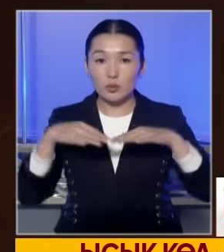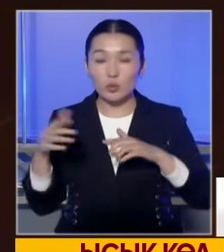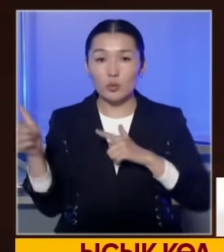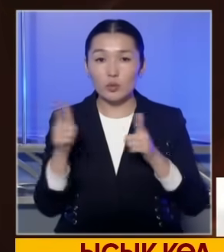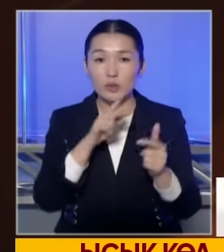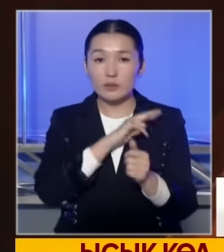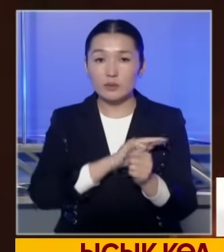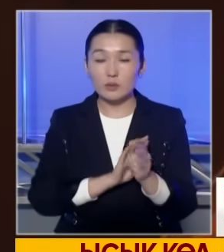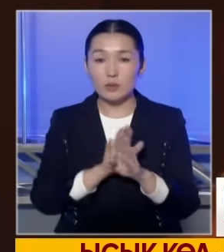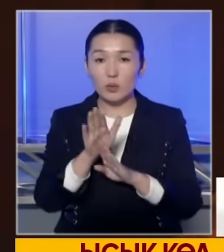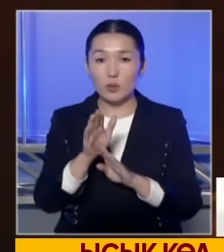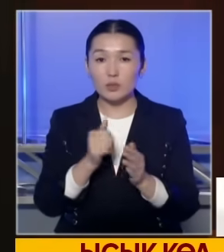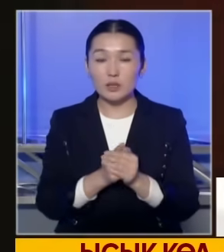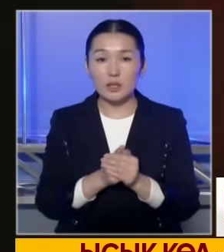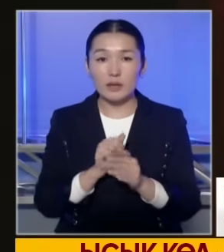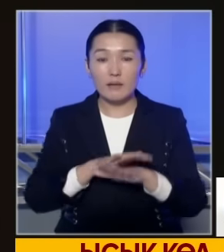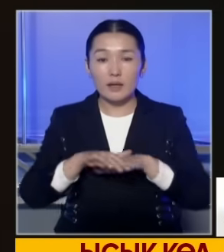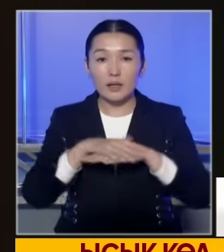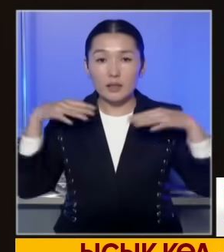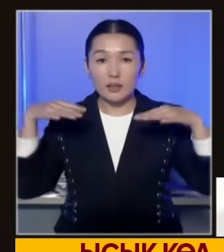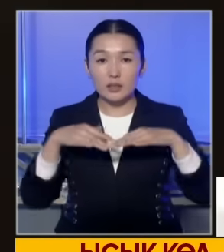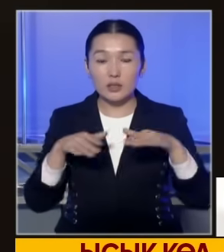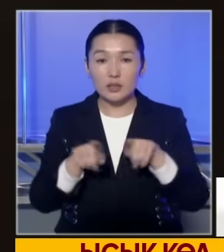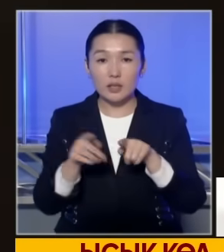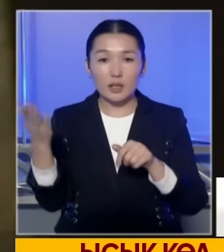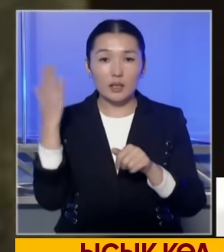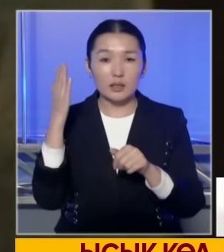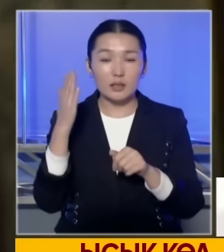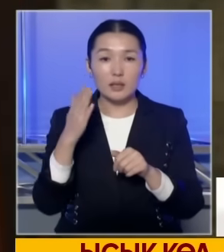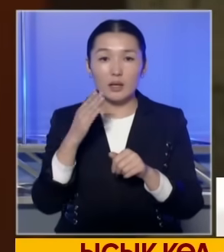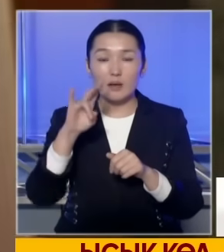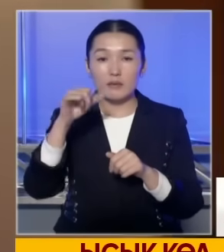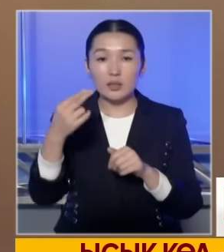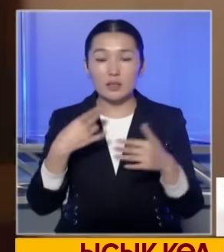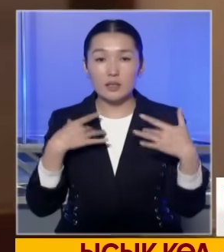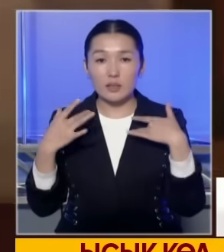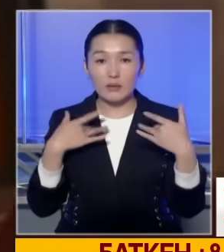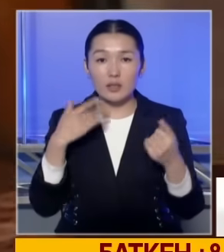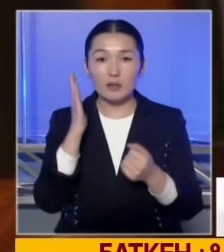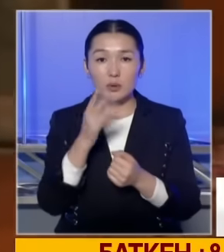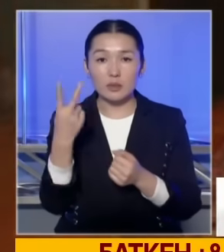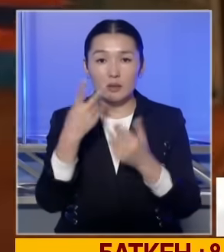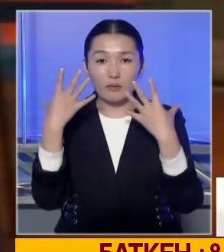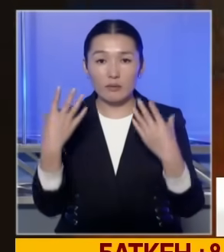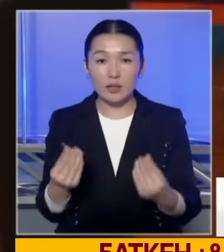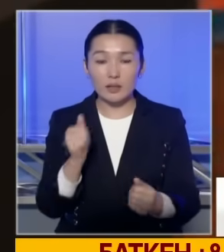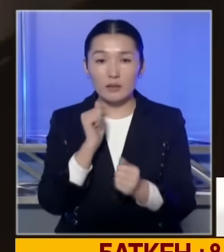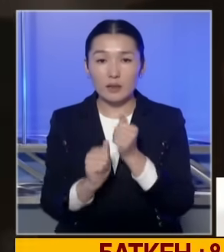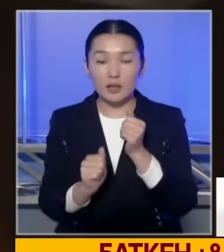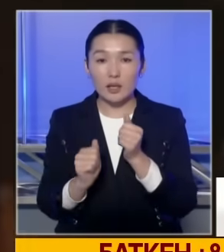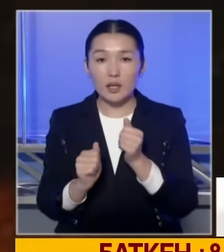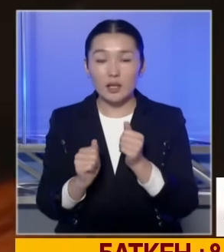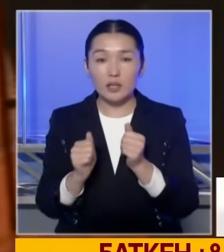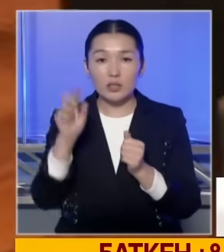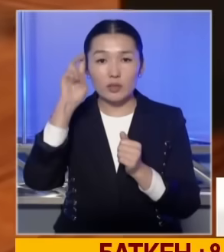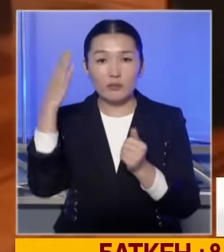иштери толук аяктады. Элдик жыйын мурдагыдай эле Токтогул Сатылганов атындагы улуттук филармонияда өтөт. 2 күн бою ар бир мамлекеттик